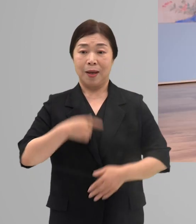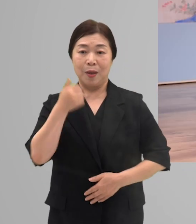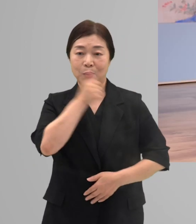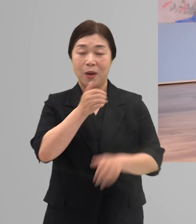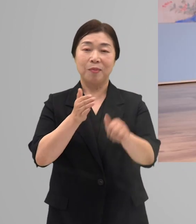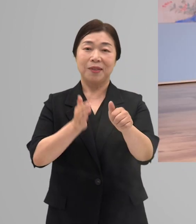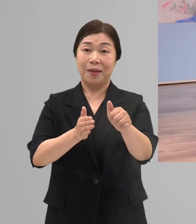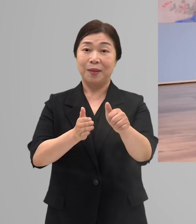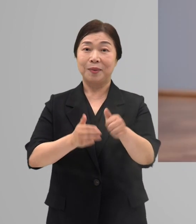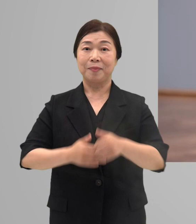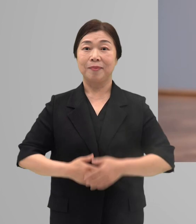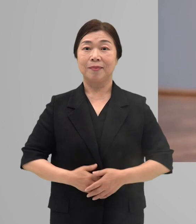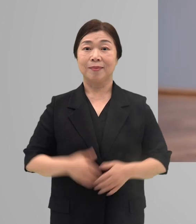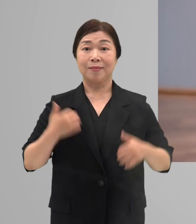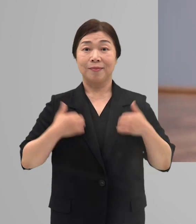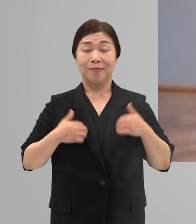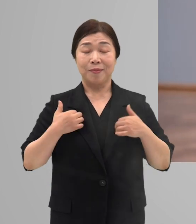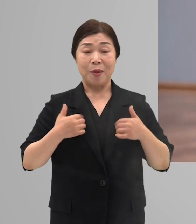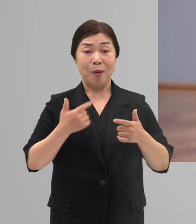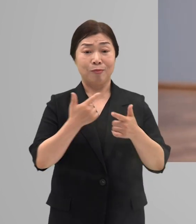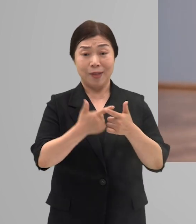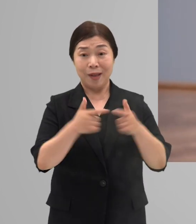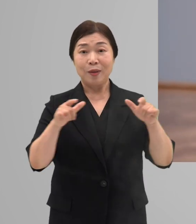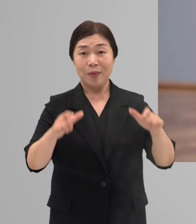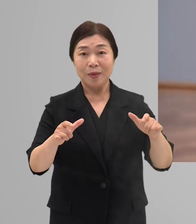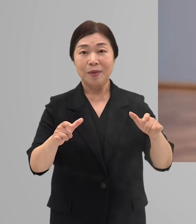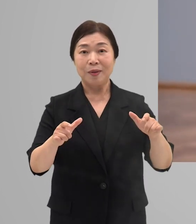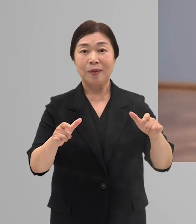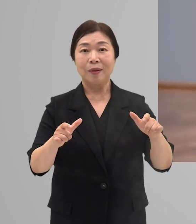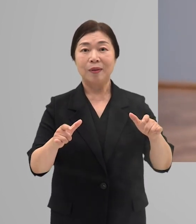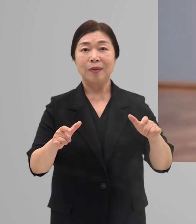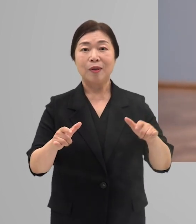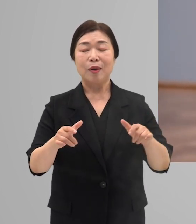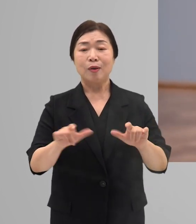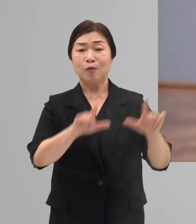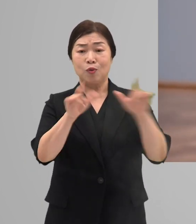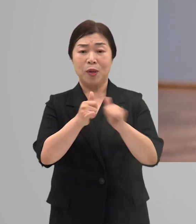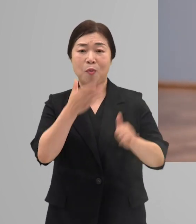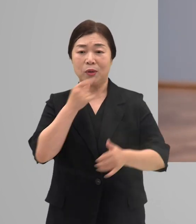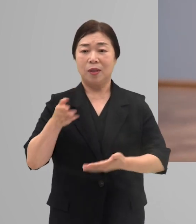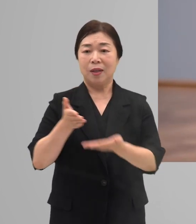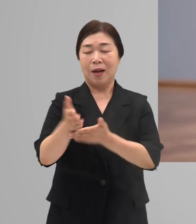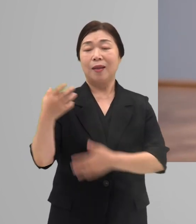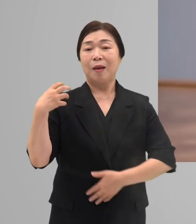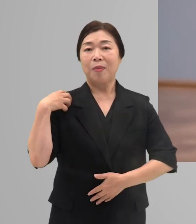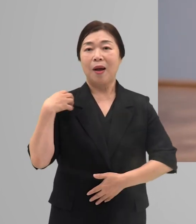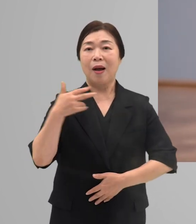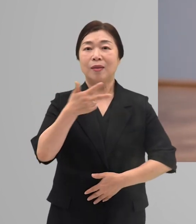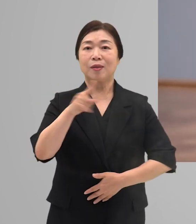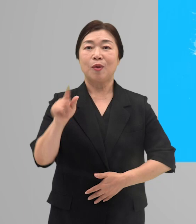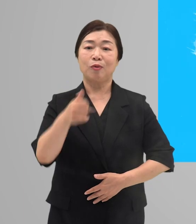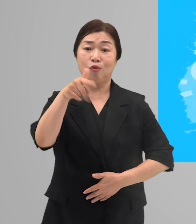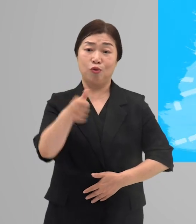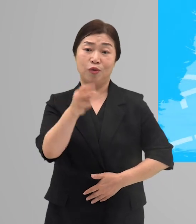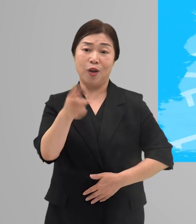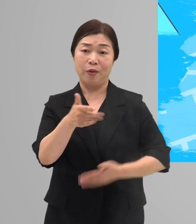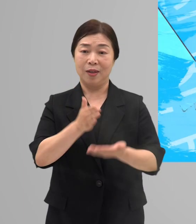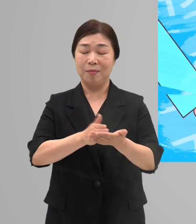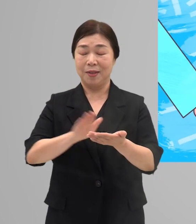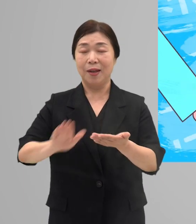소개 한번 해주실 수 있을까요? 반갑습니다. 저는 부산광역시 북구청 주민복지과에서 근무하고 있는 전주연 주무관입니다.